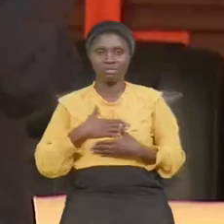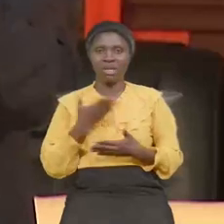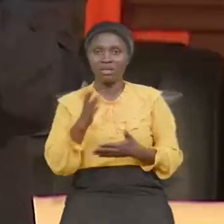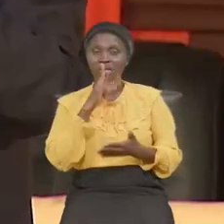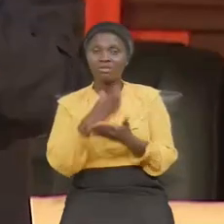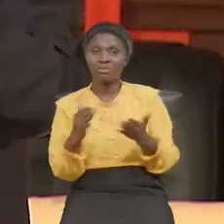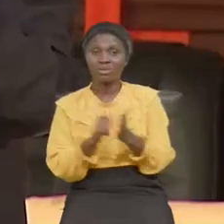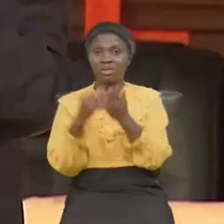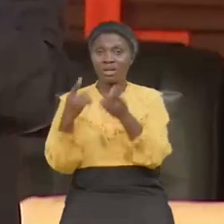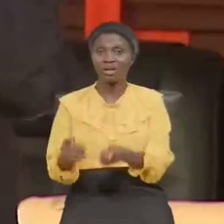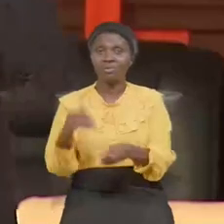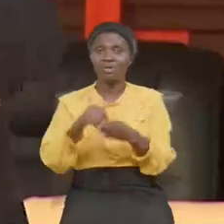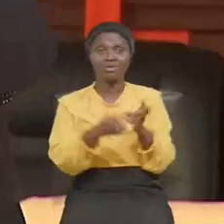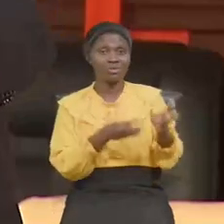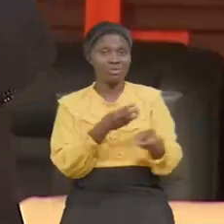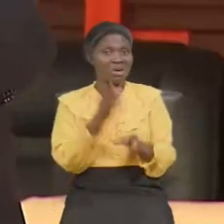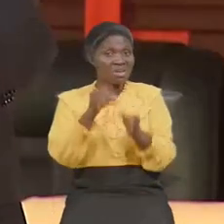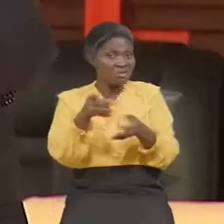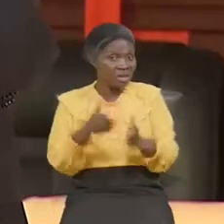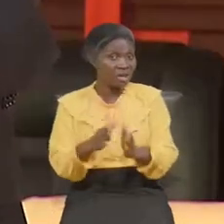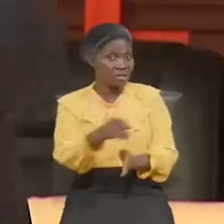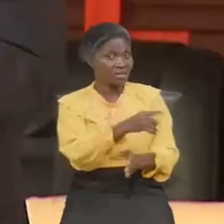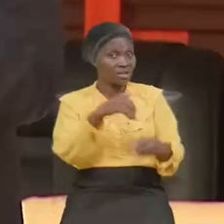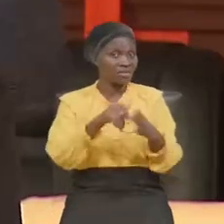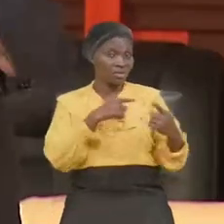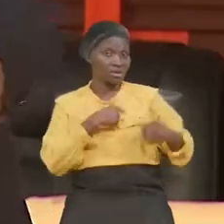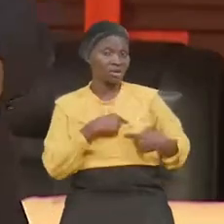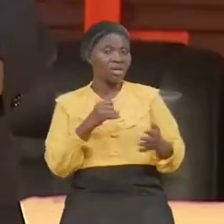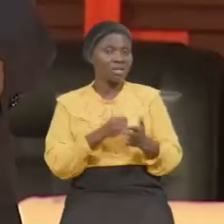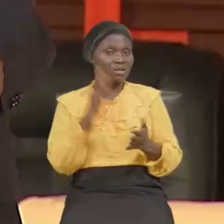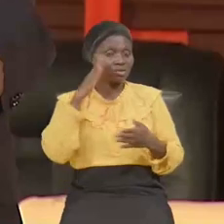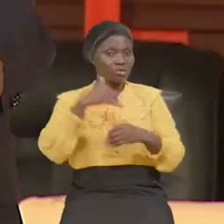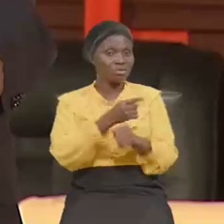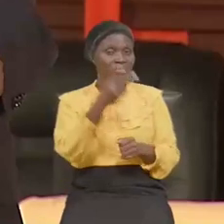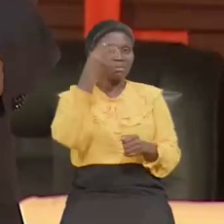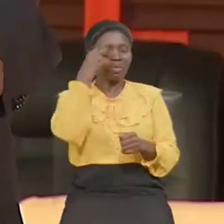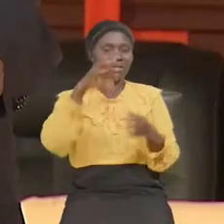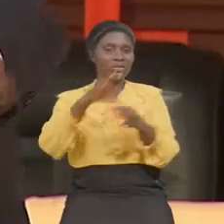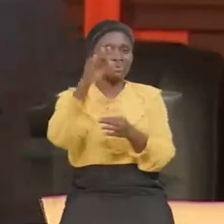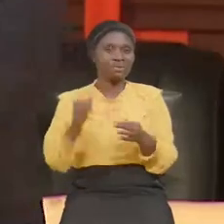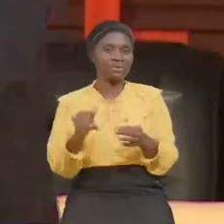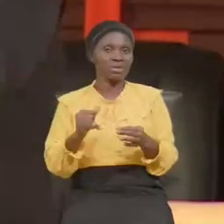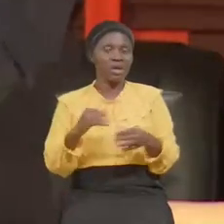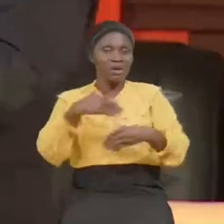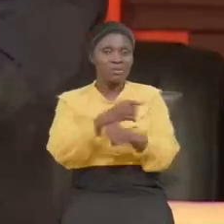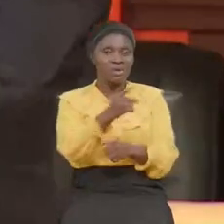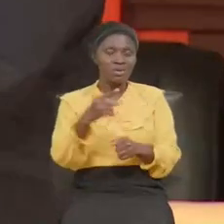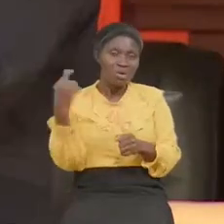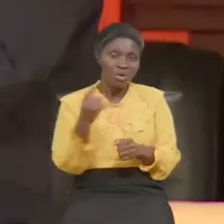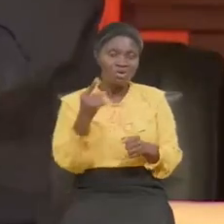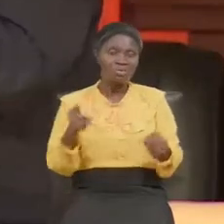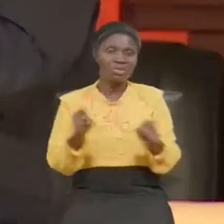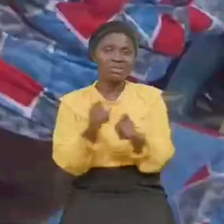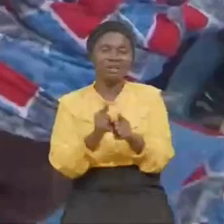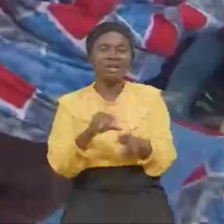ces choses dans votre cœur, elles vont vous aveugler. Ça vous rendra ivre et vous allez tituber.